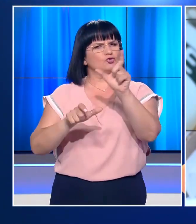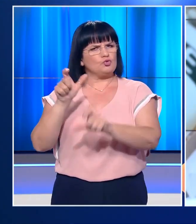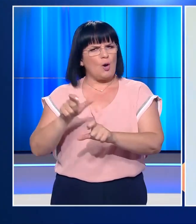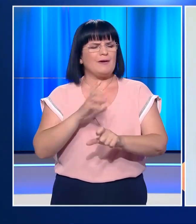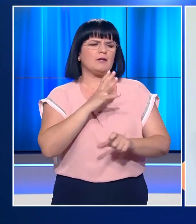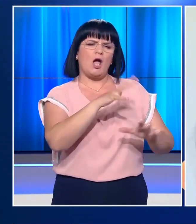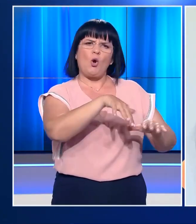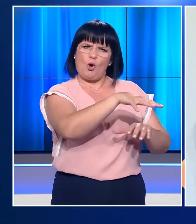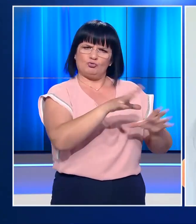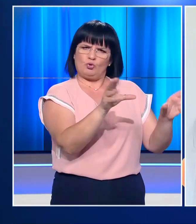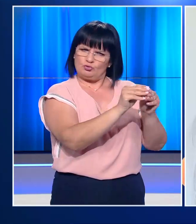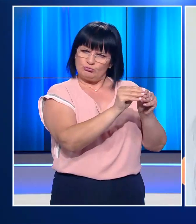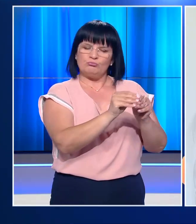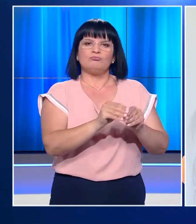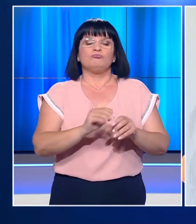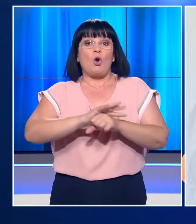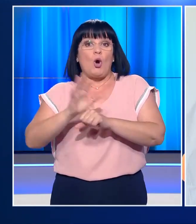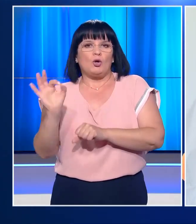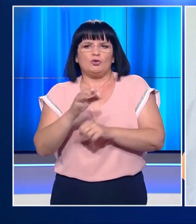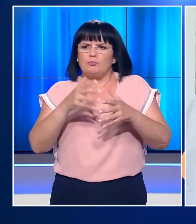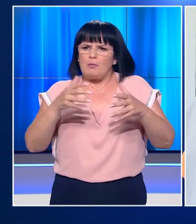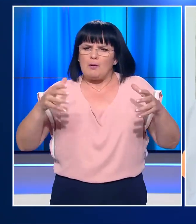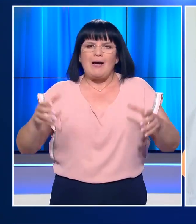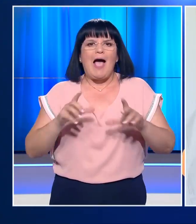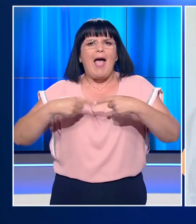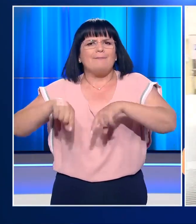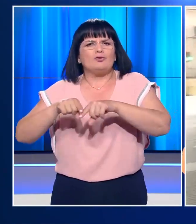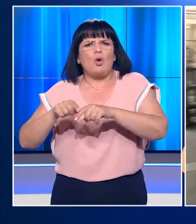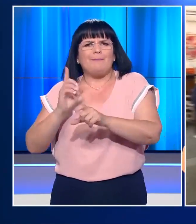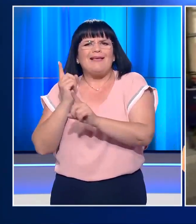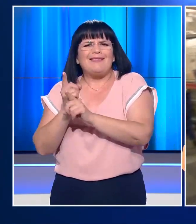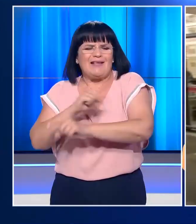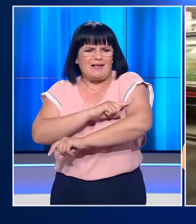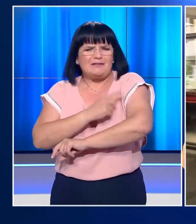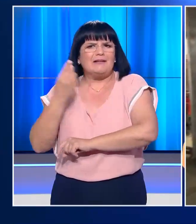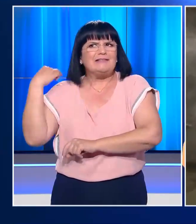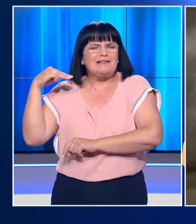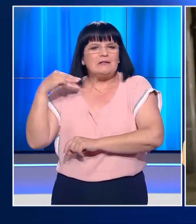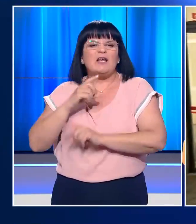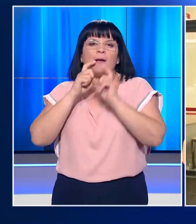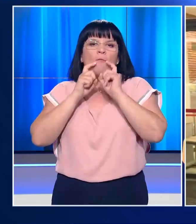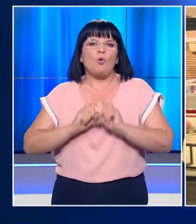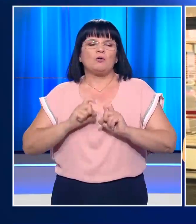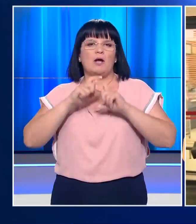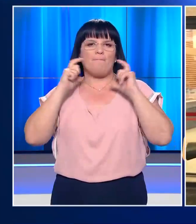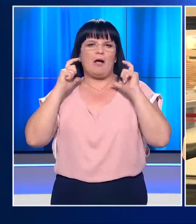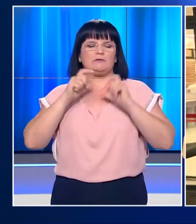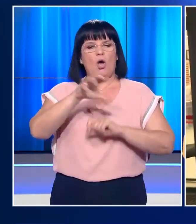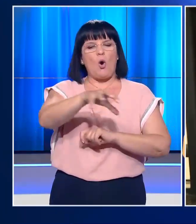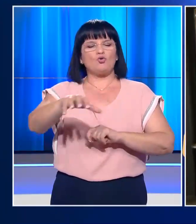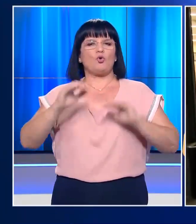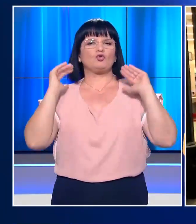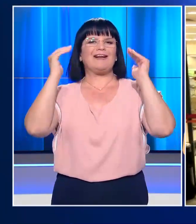από το κοινό. Στην αύξηση των κρουσμάτων, η Επιτροπή Λοιμοξιολόγων είχε εισηγηθεί από την περασμένη Τρίτη την υποχρεωτική χρήση μάσκας στους κλειστούς